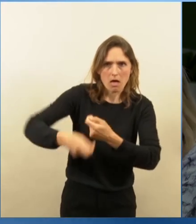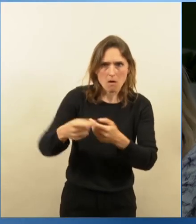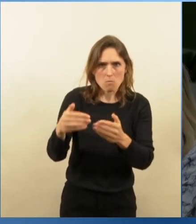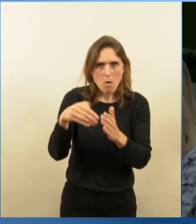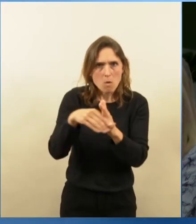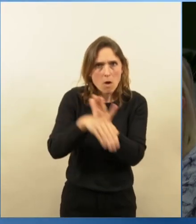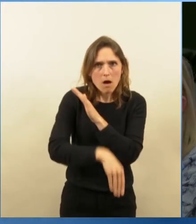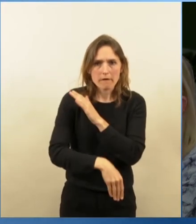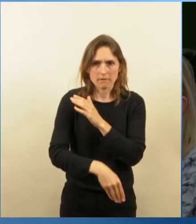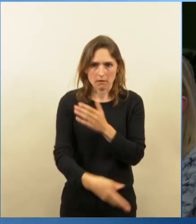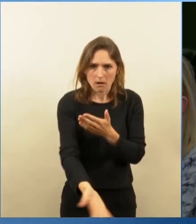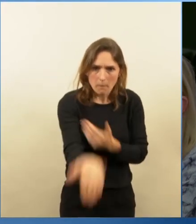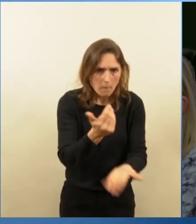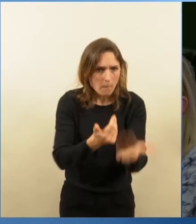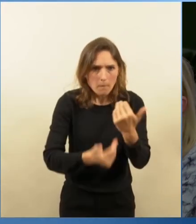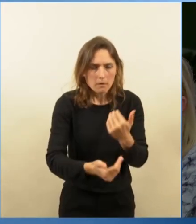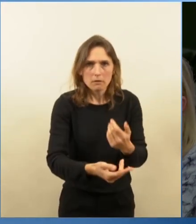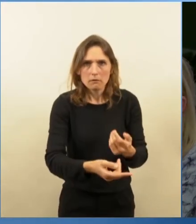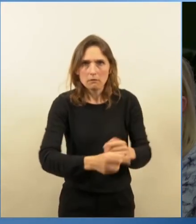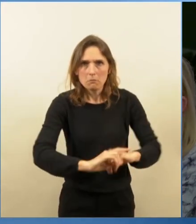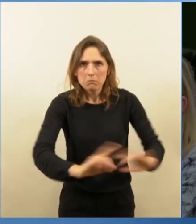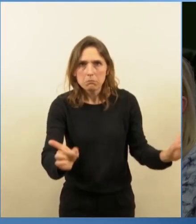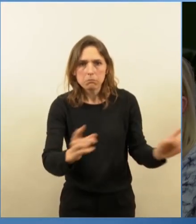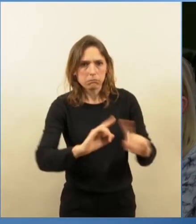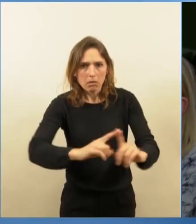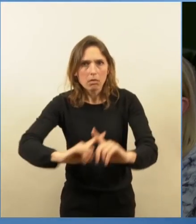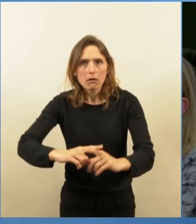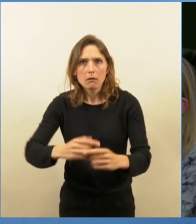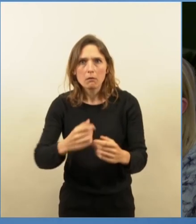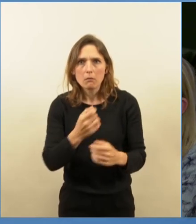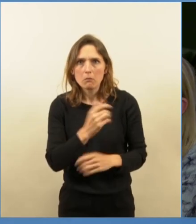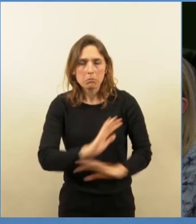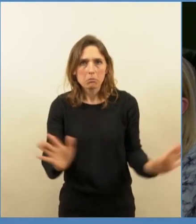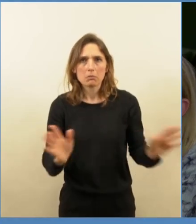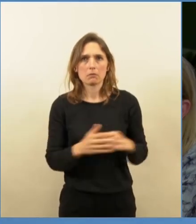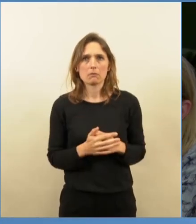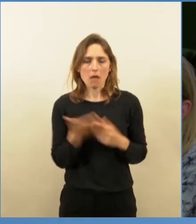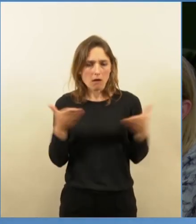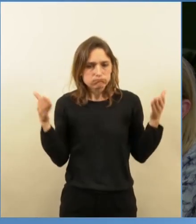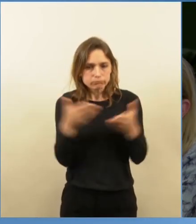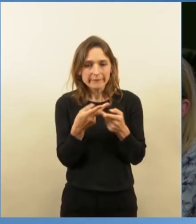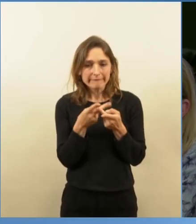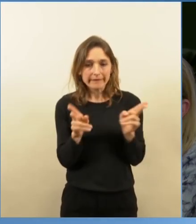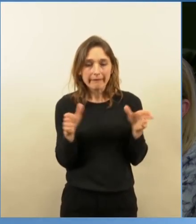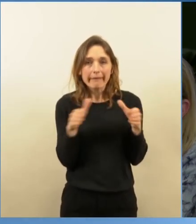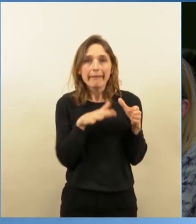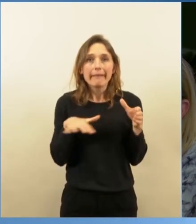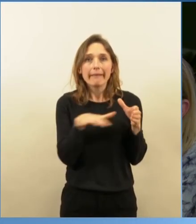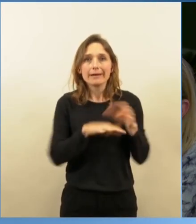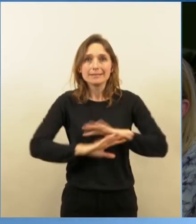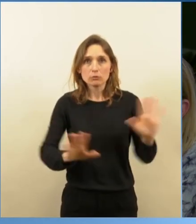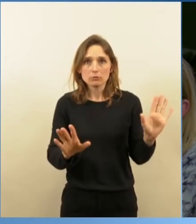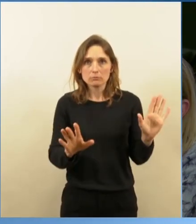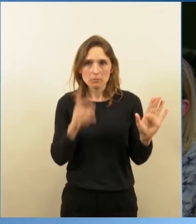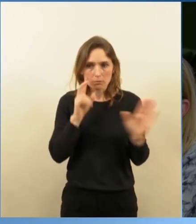obtenez vous vous réduisez à la ville on vient de le voir aujourd'hui ça fait peine à voir mais mais surtout c'est inquiétant pour